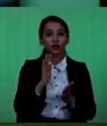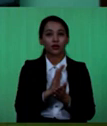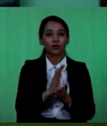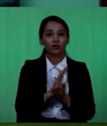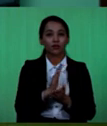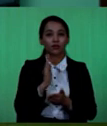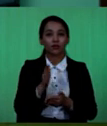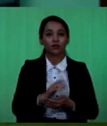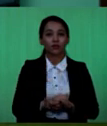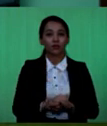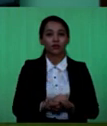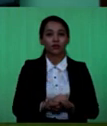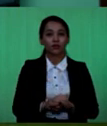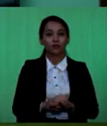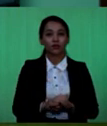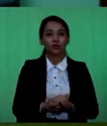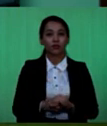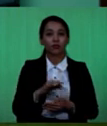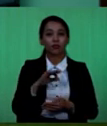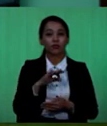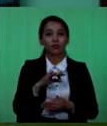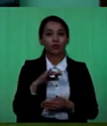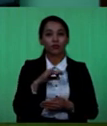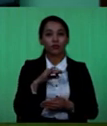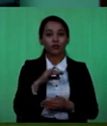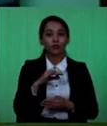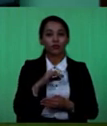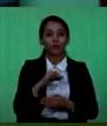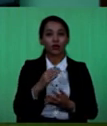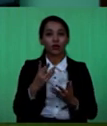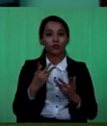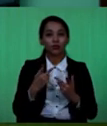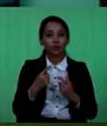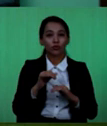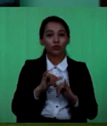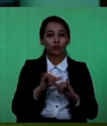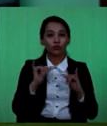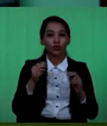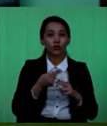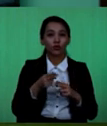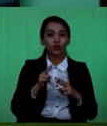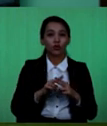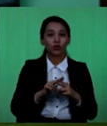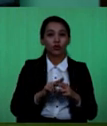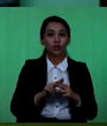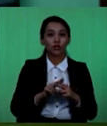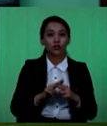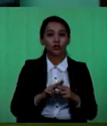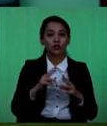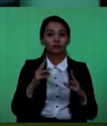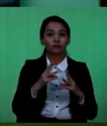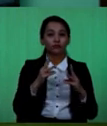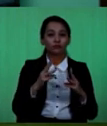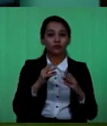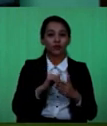yuradi. Avtomashinalar soni yildan yilga ortib bormoqda. Ulardan chiqayotgan chiqindi gazlar esa